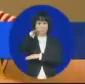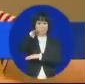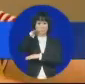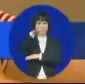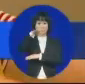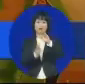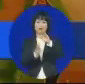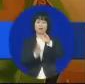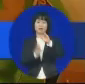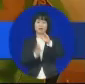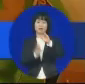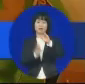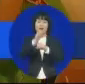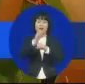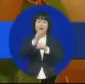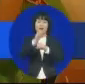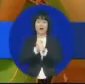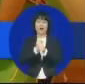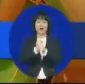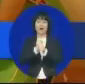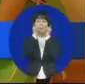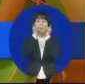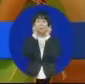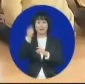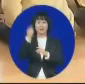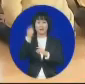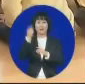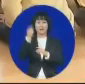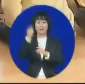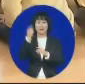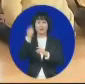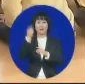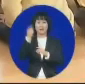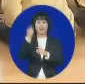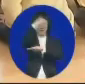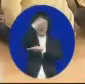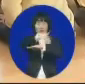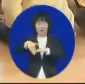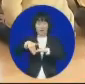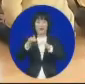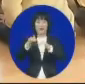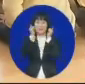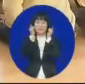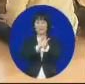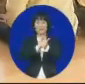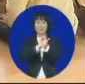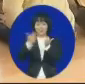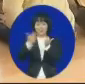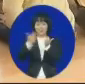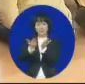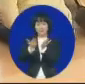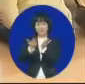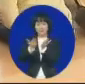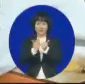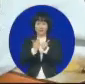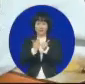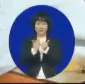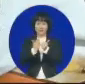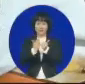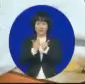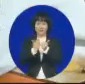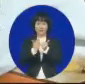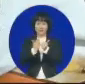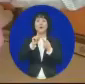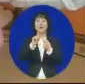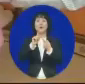20억원의 예산을 다양한 복지 사업에 투입할 계획입니다 지역사회 서비스 사업은 수요자 별 특성에 맞춘 복지 서비스를